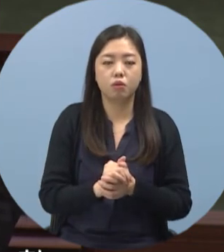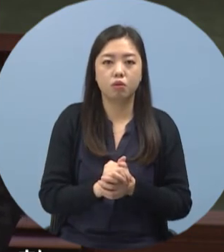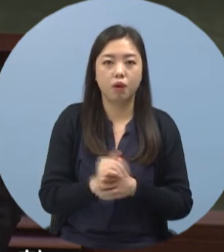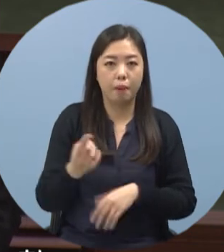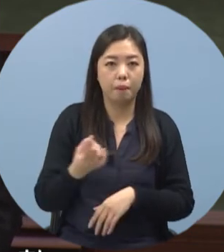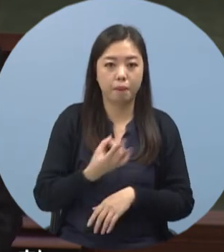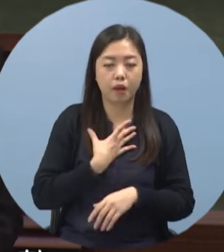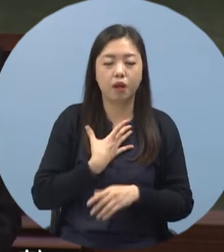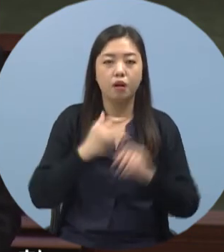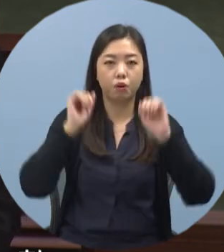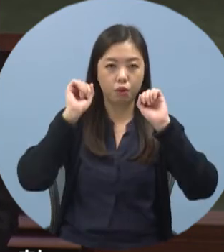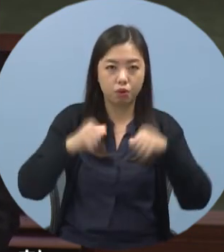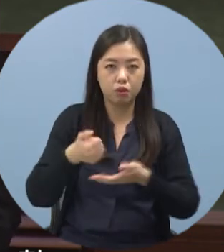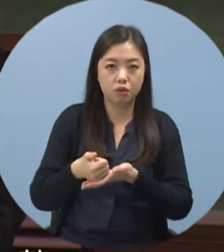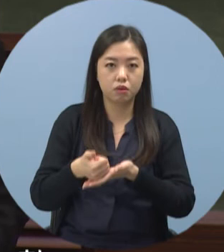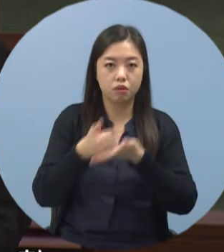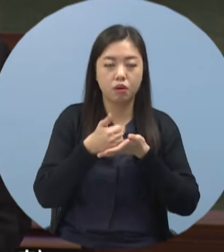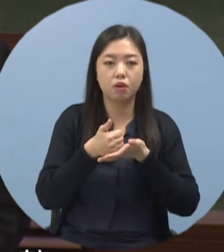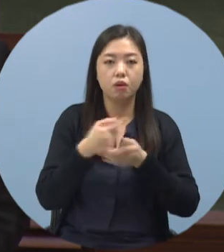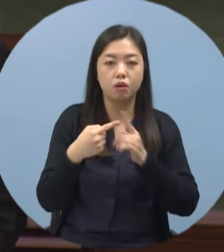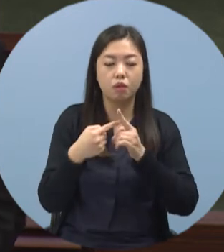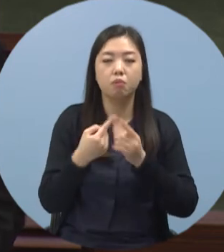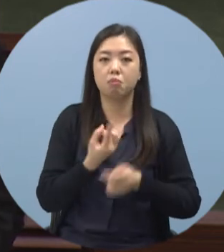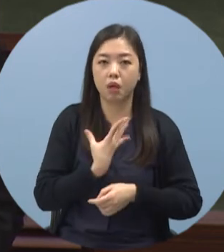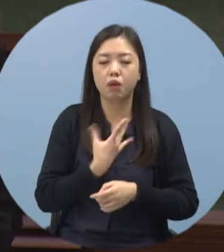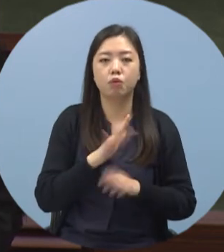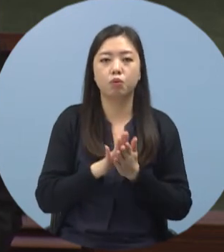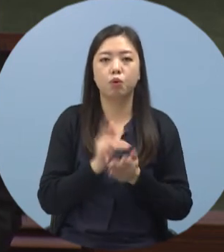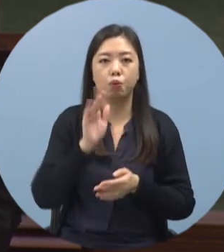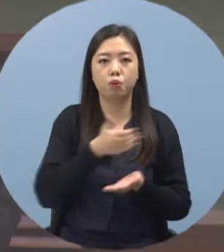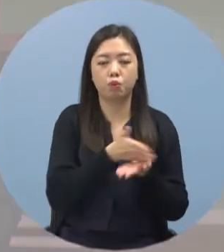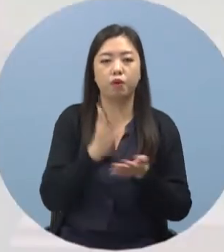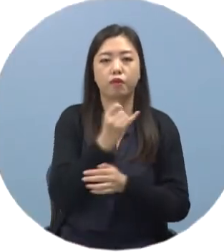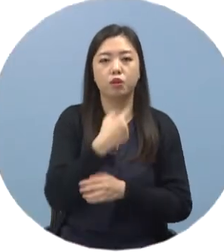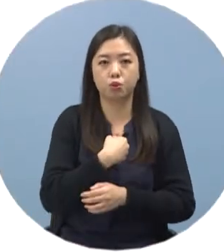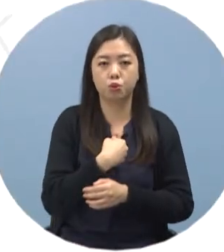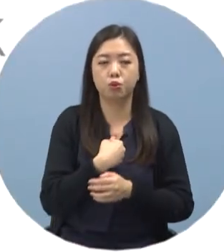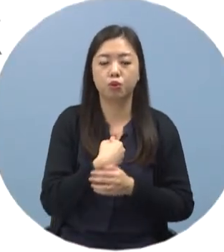未達承諾受薪僱員人數，向政府繳付罰款。